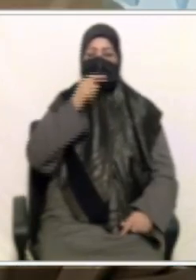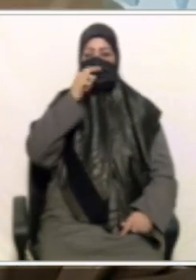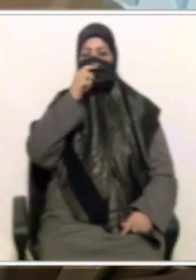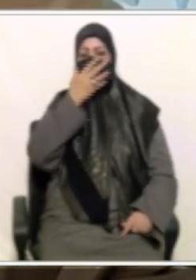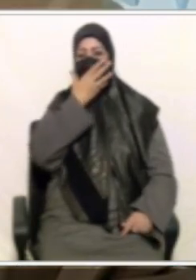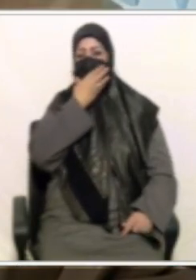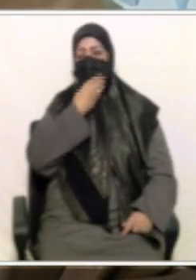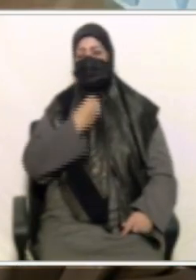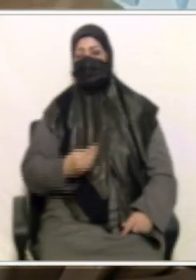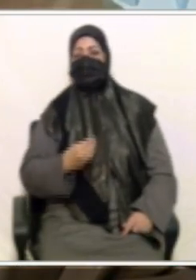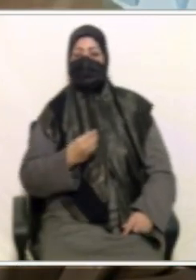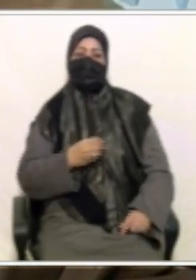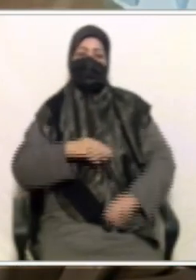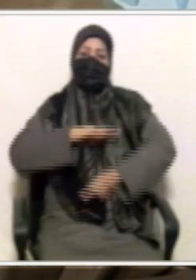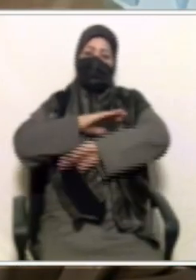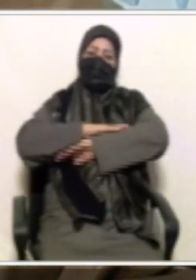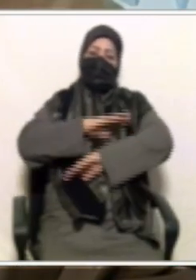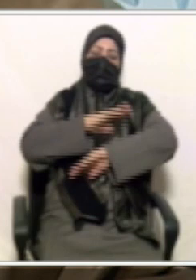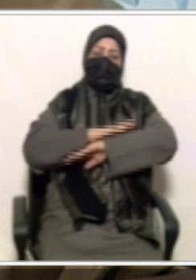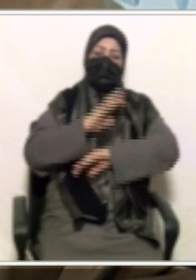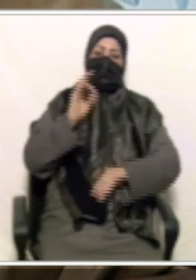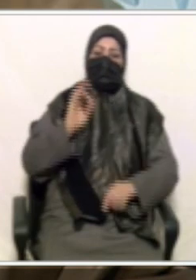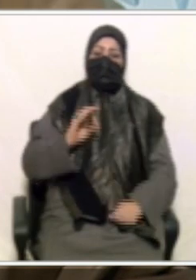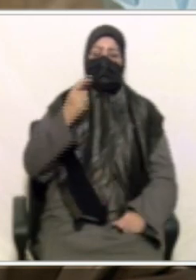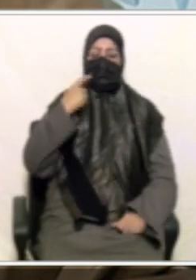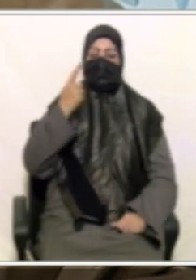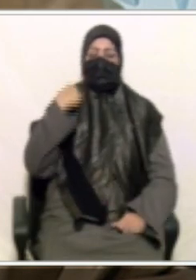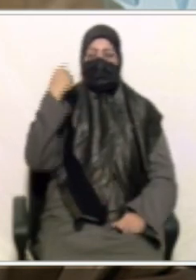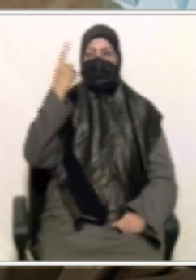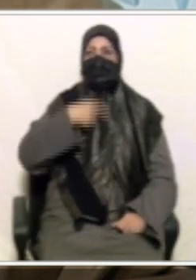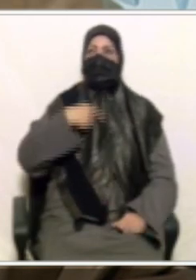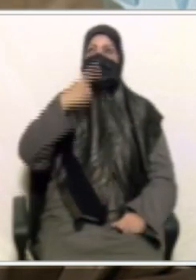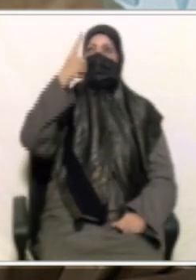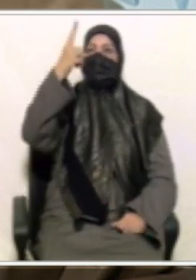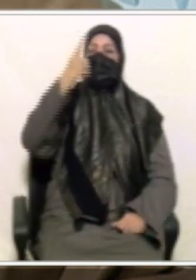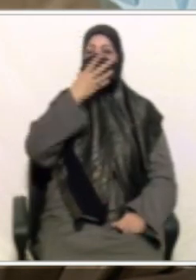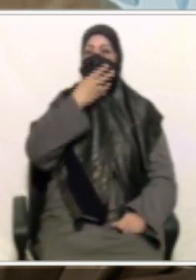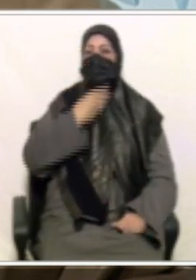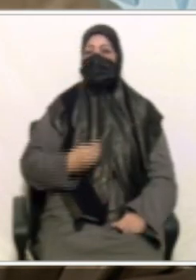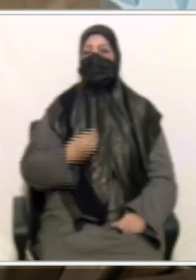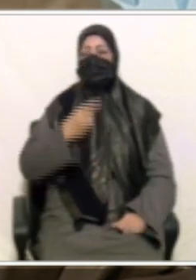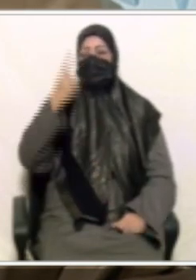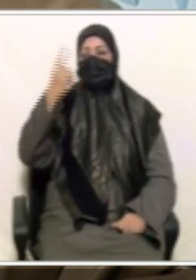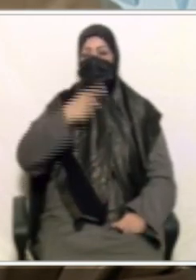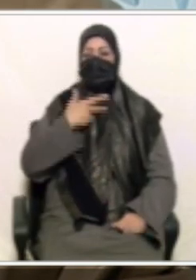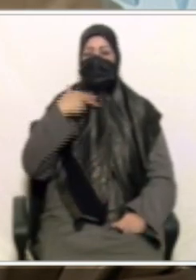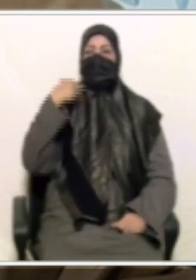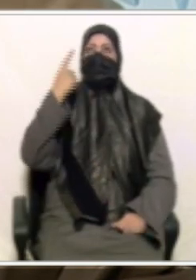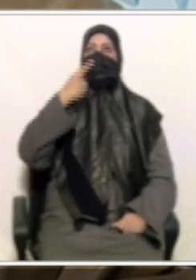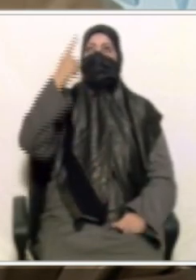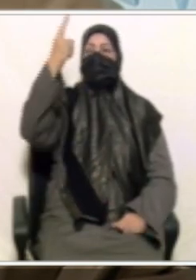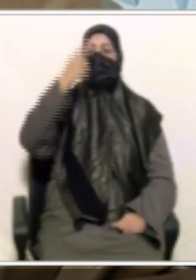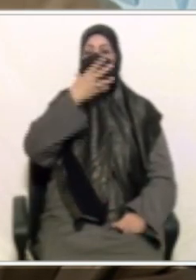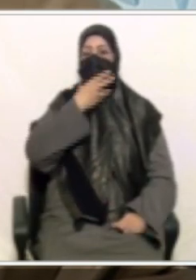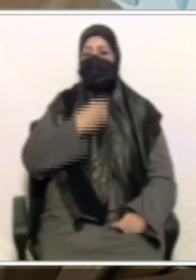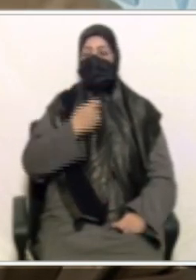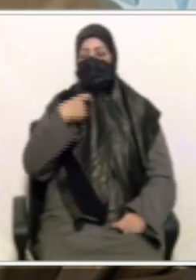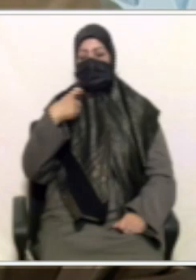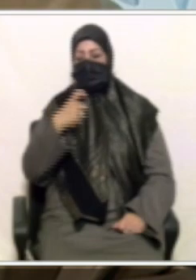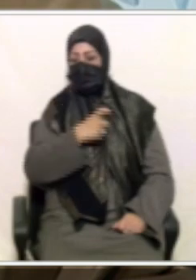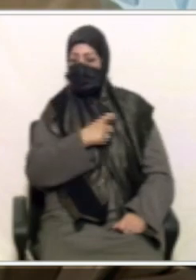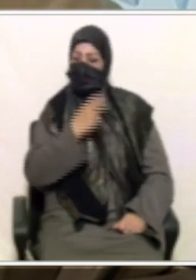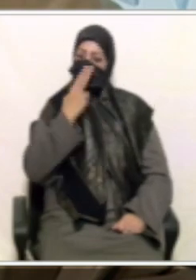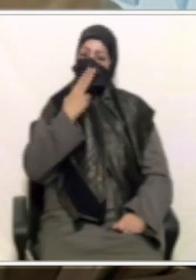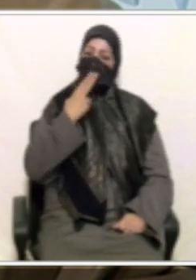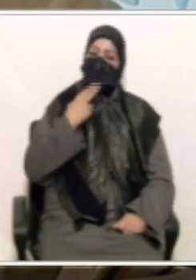أن يتزين له، الله أحق أن يتزين له. ولذلك كان من فضائل الصلاة أن يضع